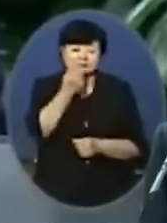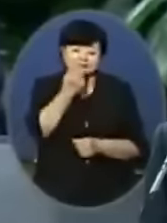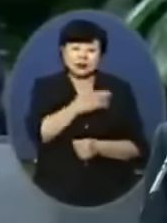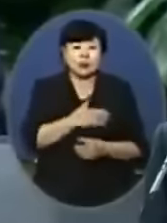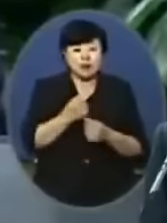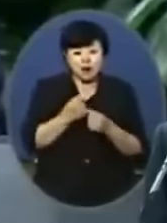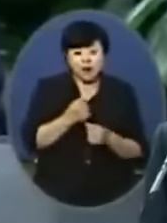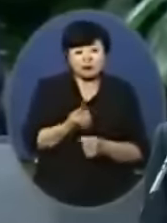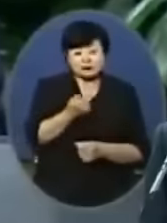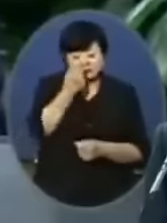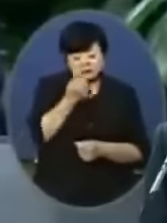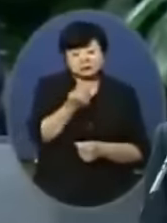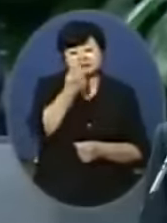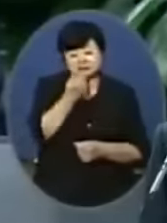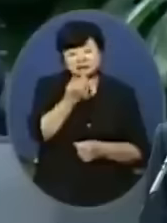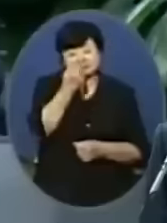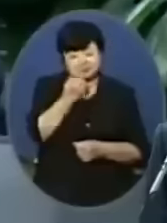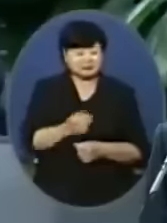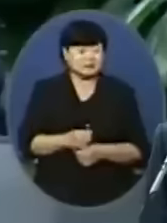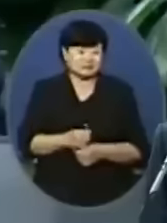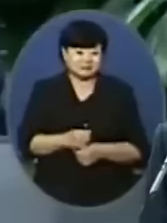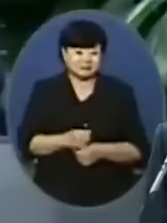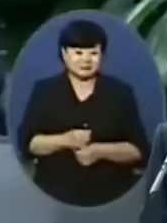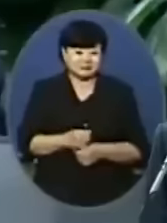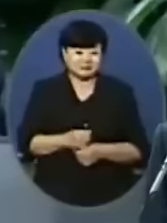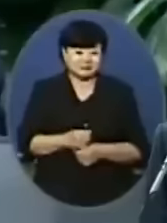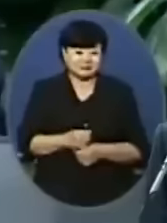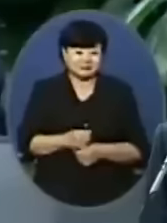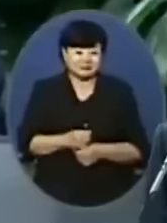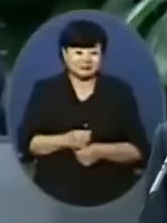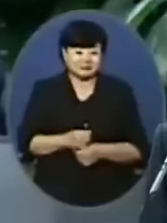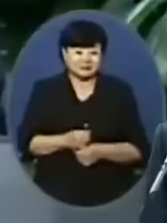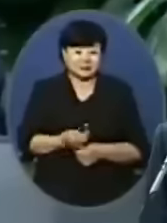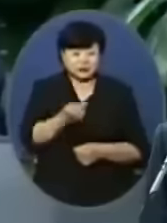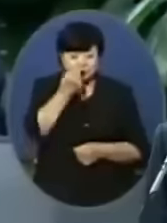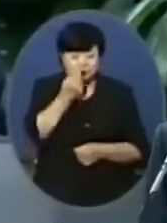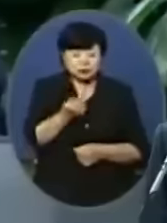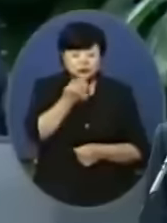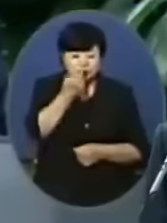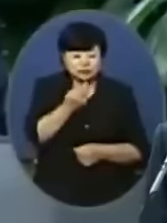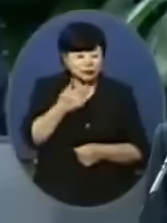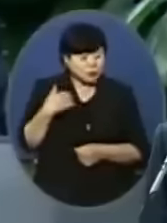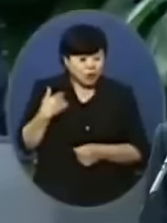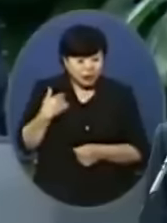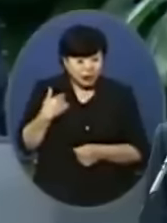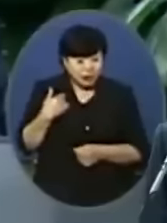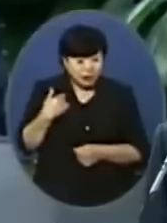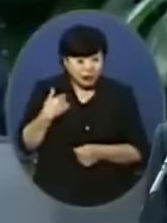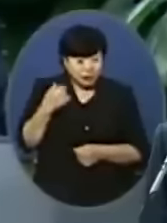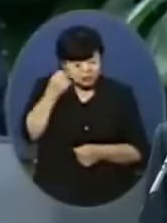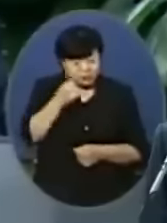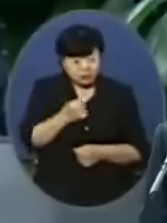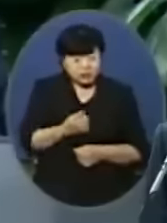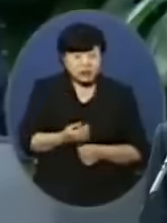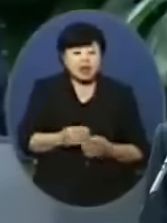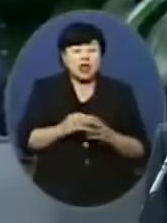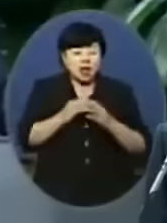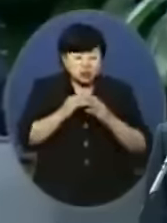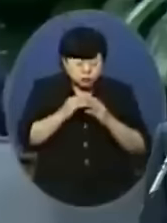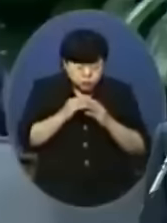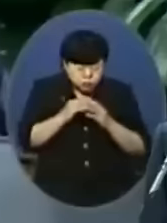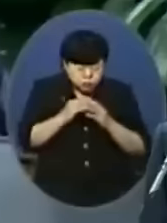건강할 때는 자동적으로 숨을 쉬고 숨이 들어갔다 나왔다 하는 것도 모르는 것입니다. 성령은 분유만 있기